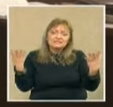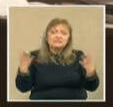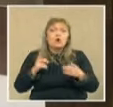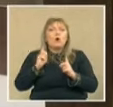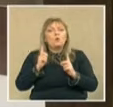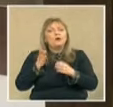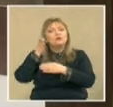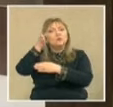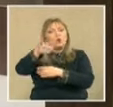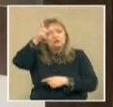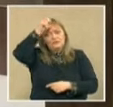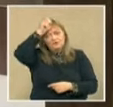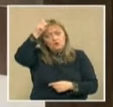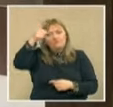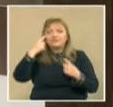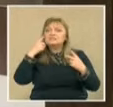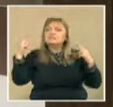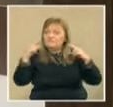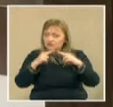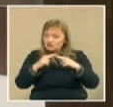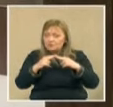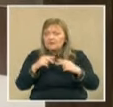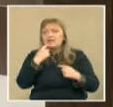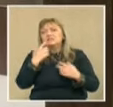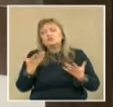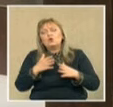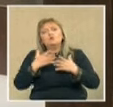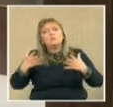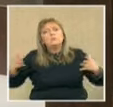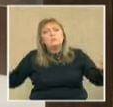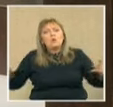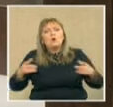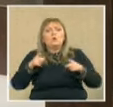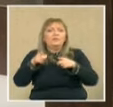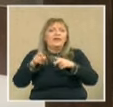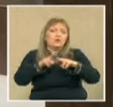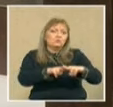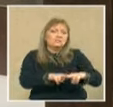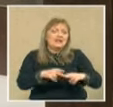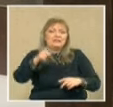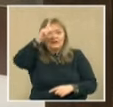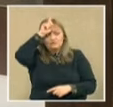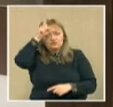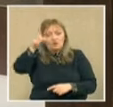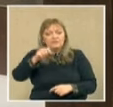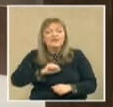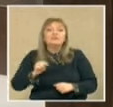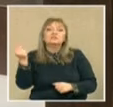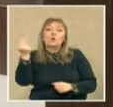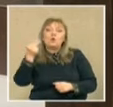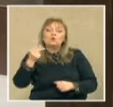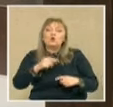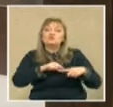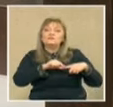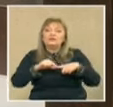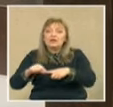София се виждаме, защото повечето от тях останаха в София. И с художествения ни ръководител